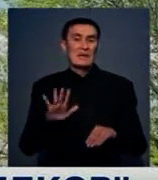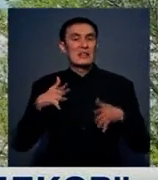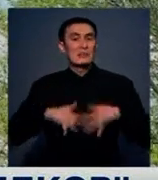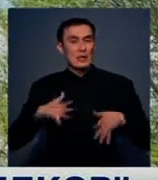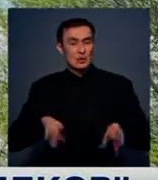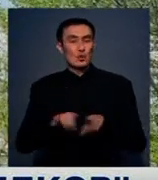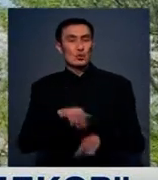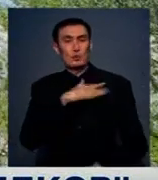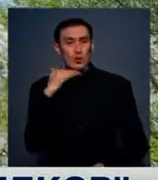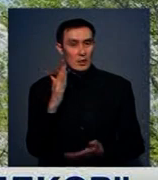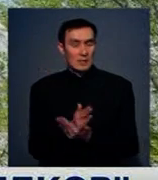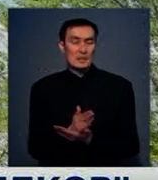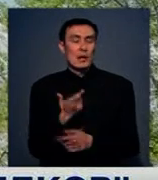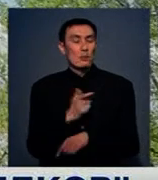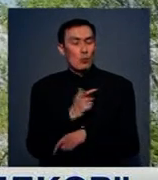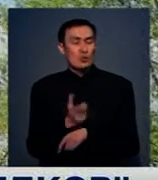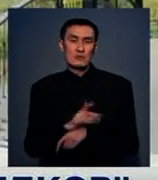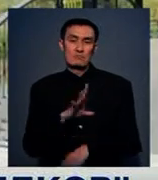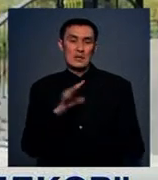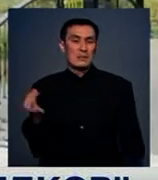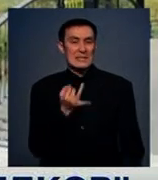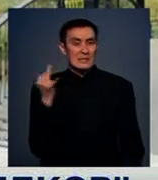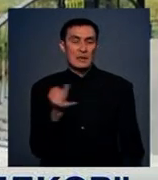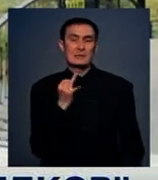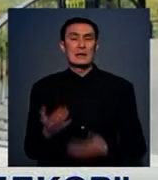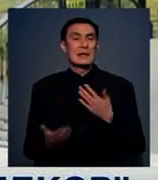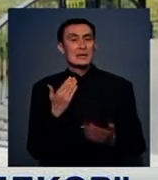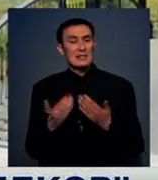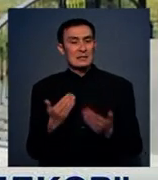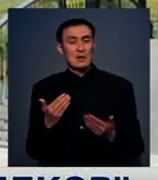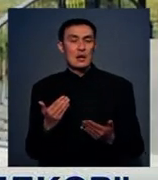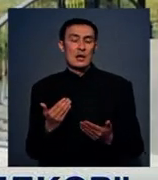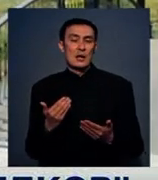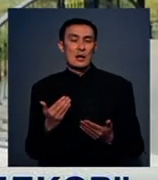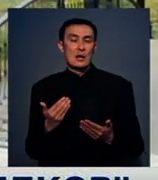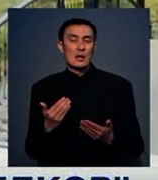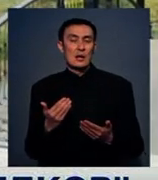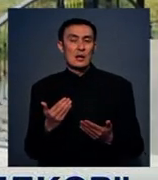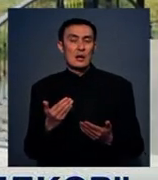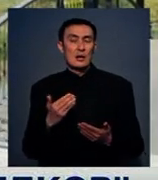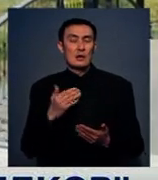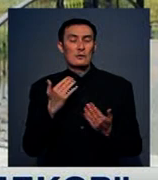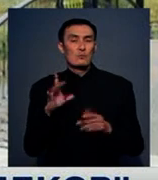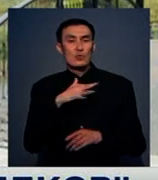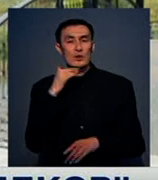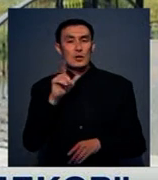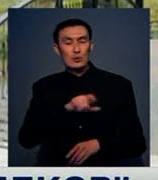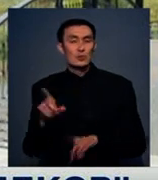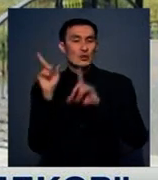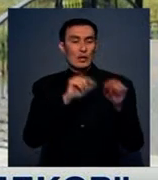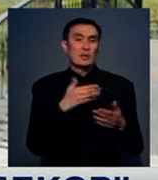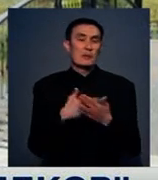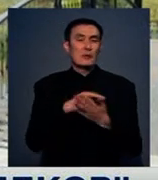тоже немало. Было бы очень интересно, если борчалинцы в основном сейчас едут в Россию, там